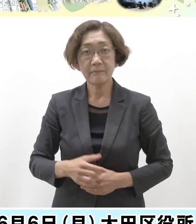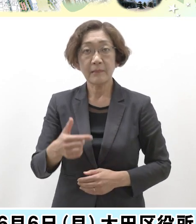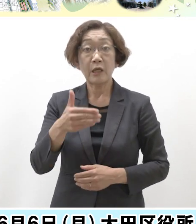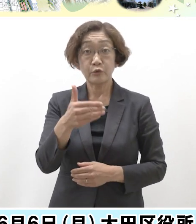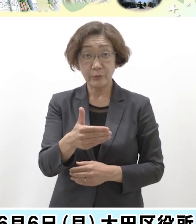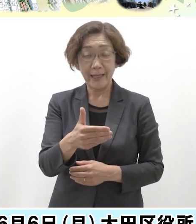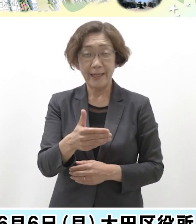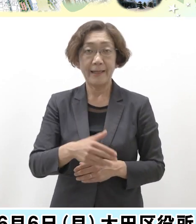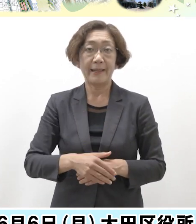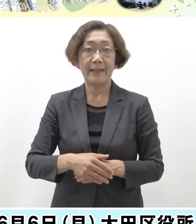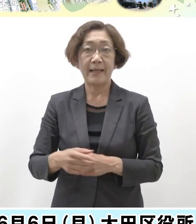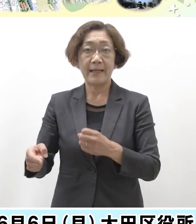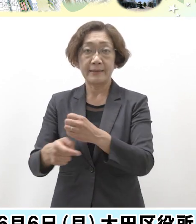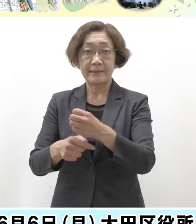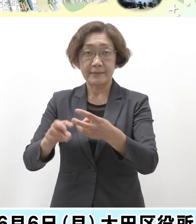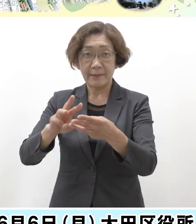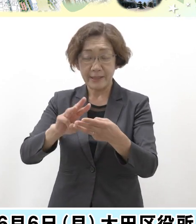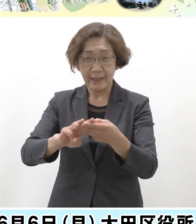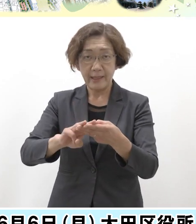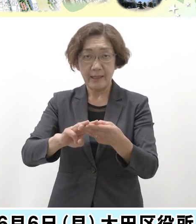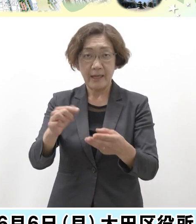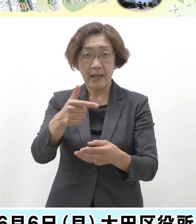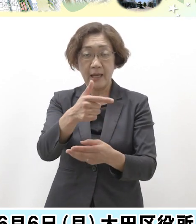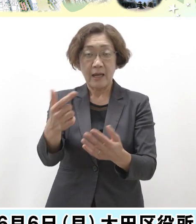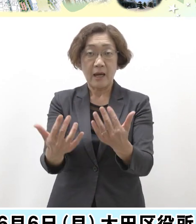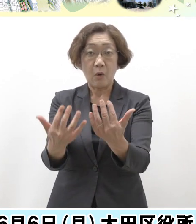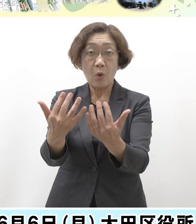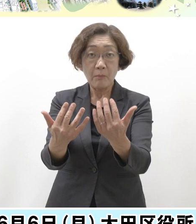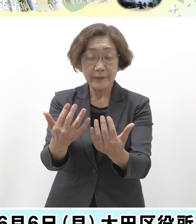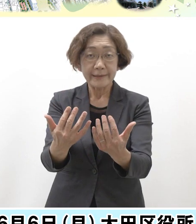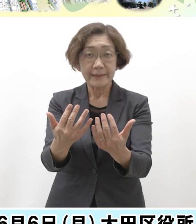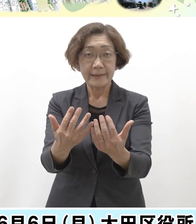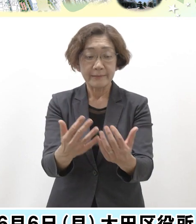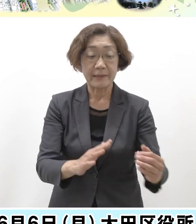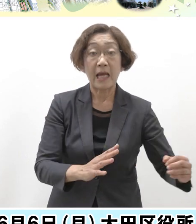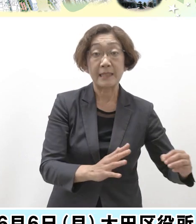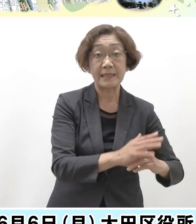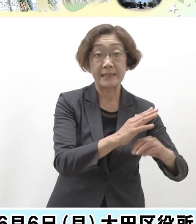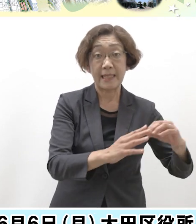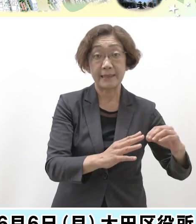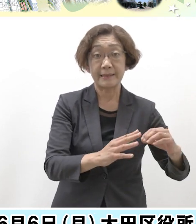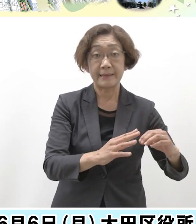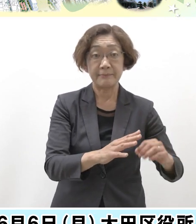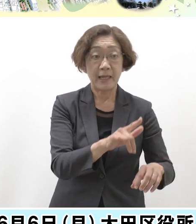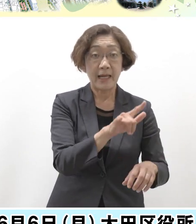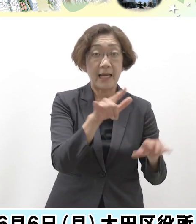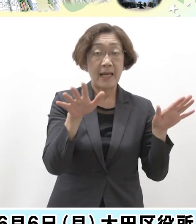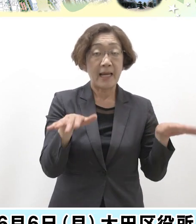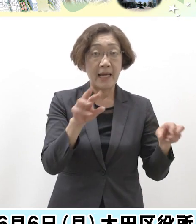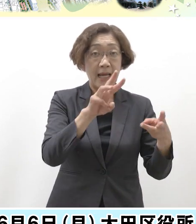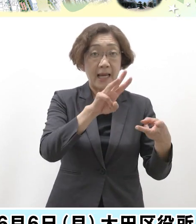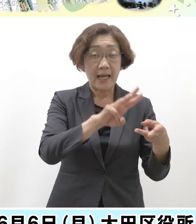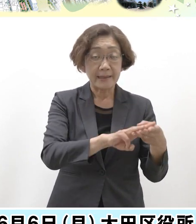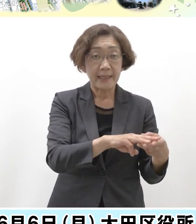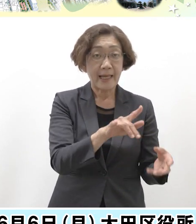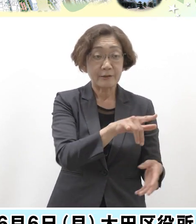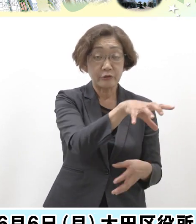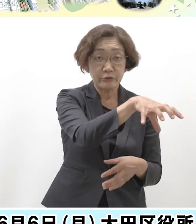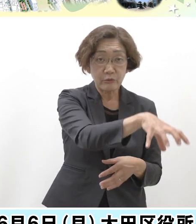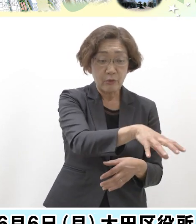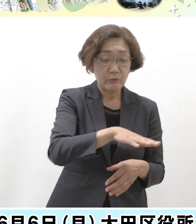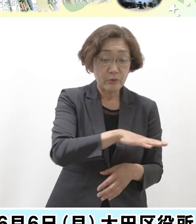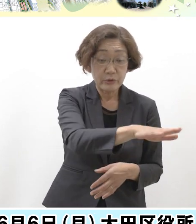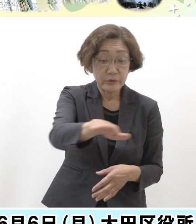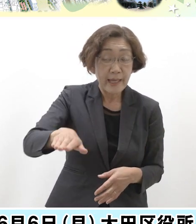区は蒲田、大森、臨海部、羽田空港周辺とその地域ご